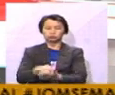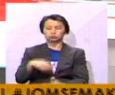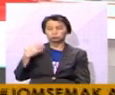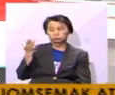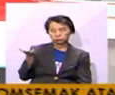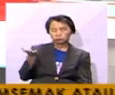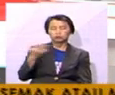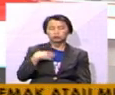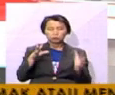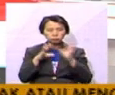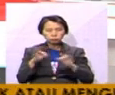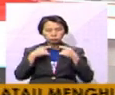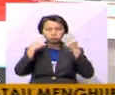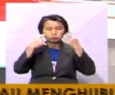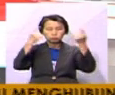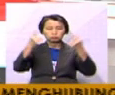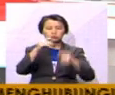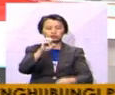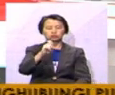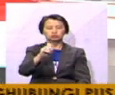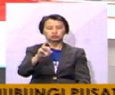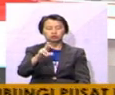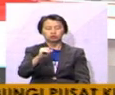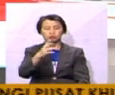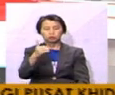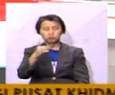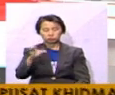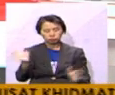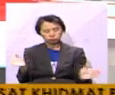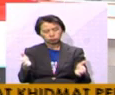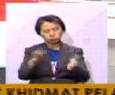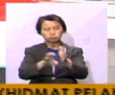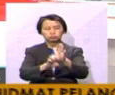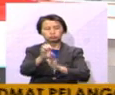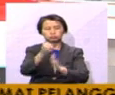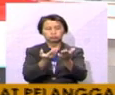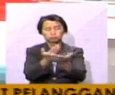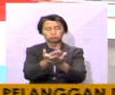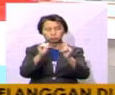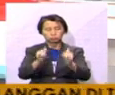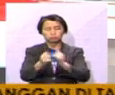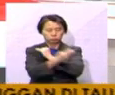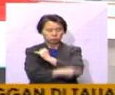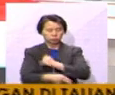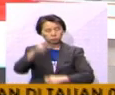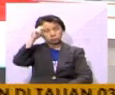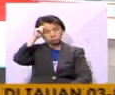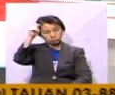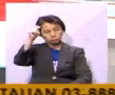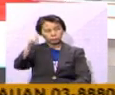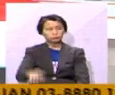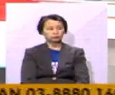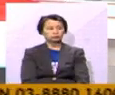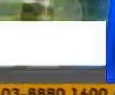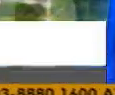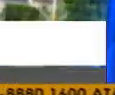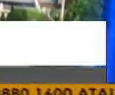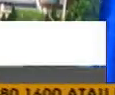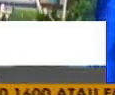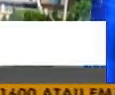Adenan menyingkap kejayaan ECERDC merangsang pertumbuhan ekonomi rakyat negeri Terengganu. Saksikan.